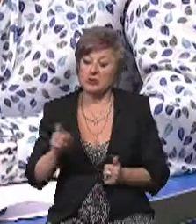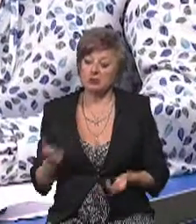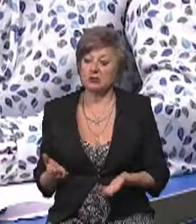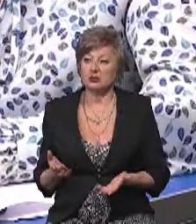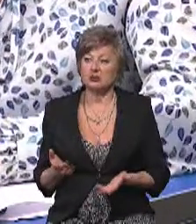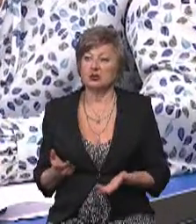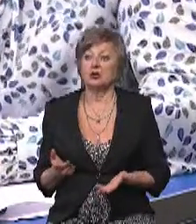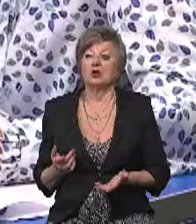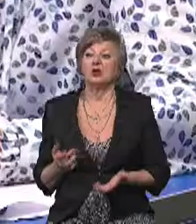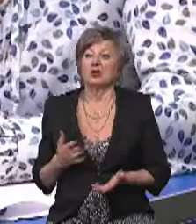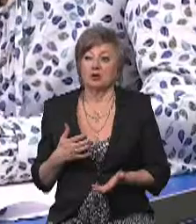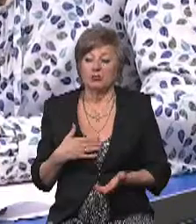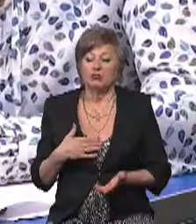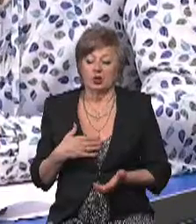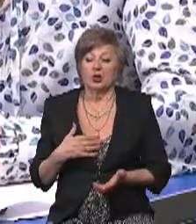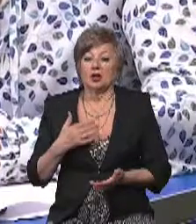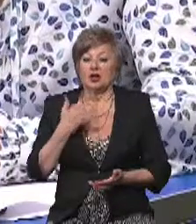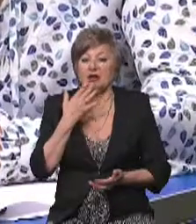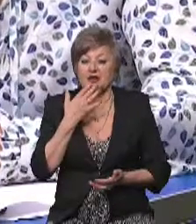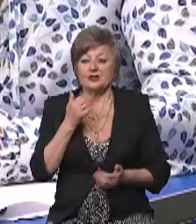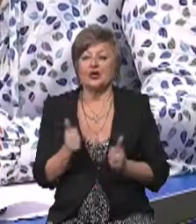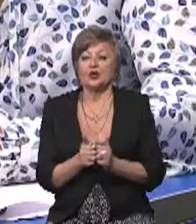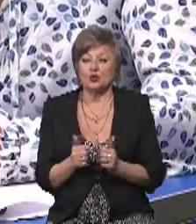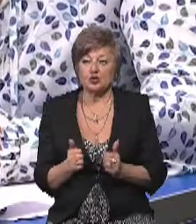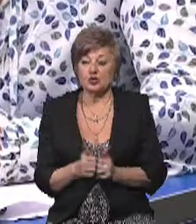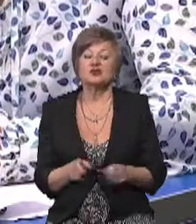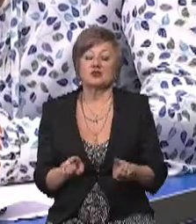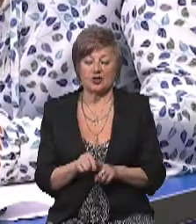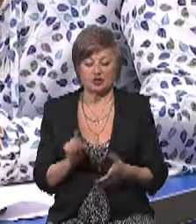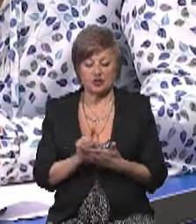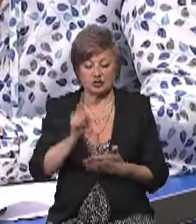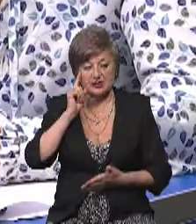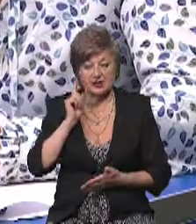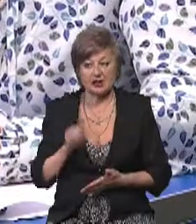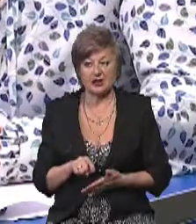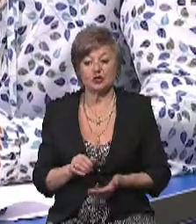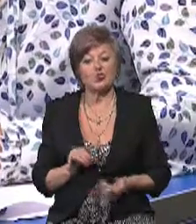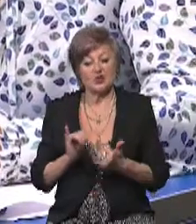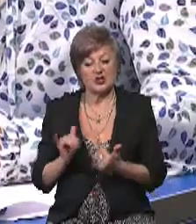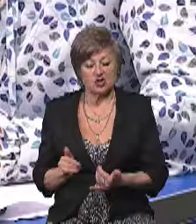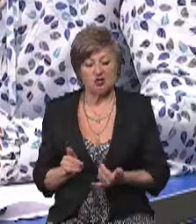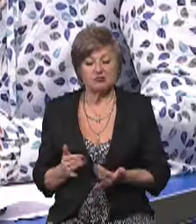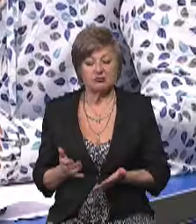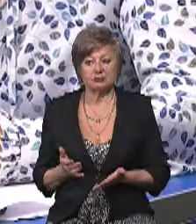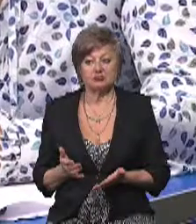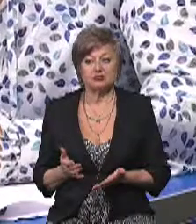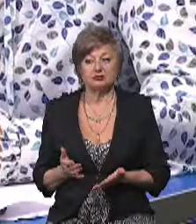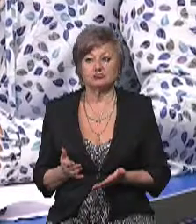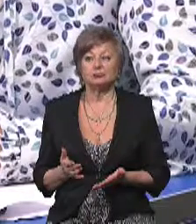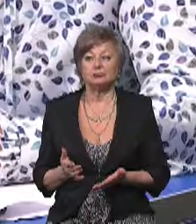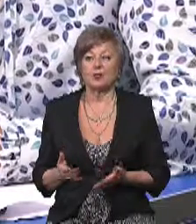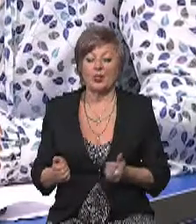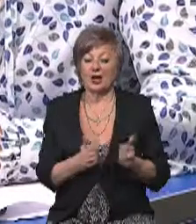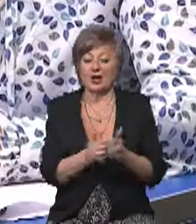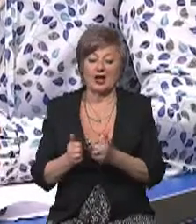сусіда, тому що мовою сусіда, навіть якщо він агресор, треба володіти. Звісно. Да, і поважати, тому що поряд з